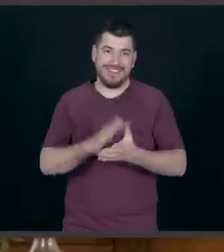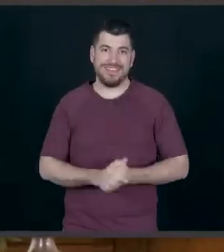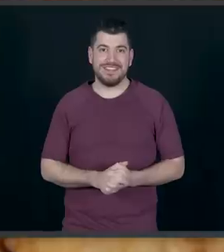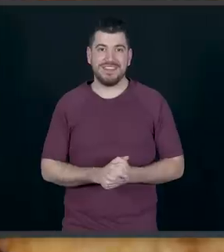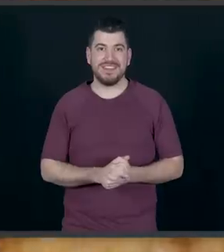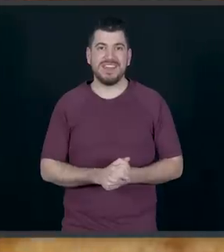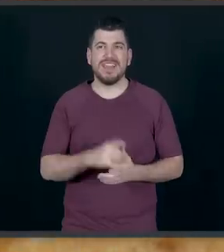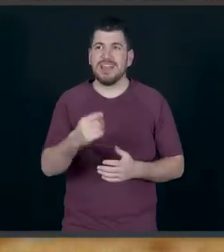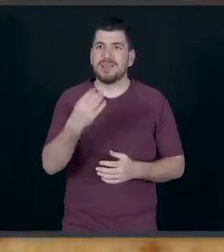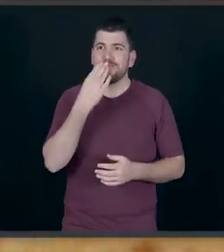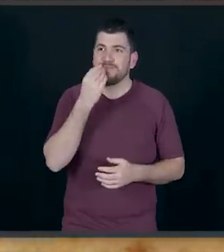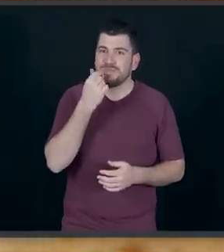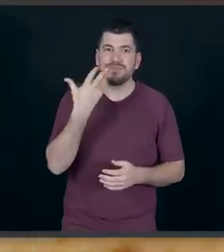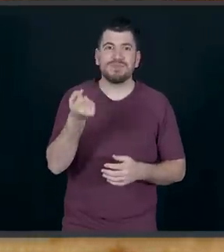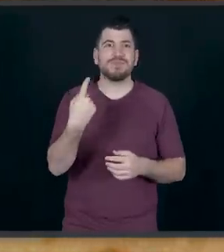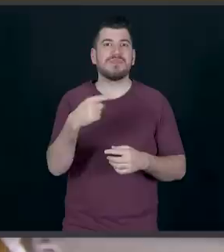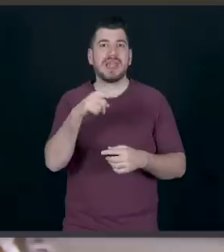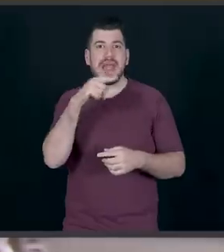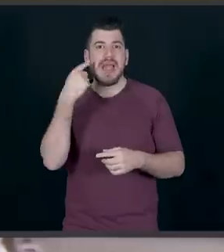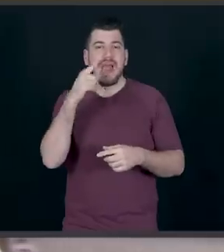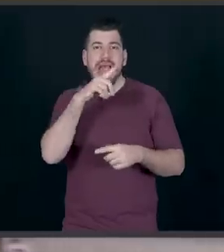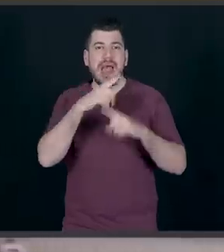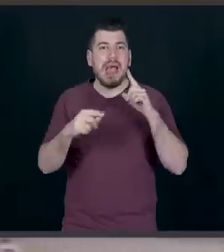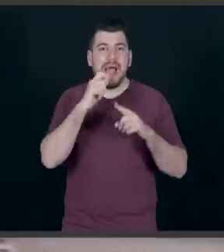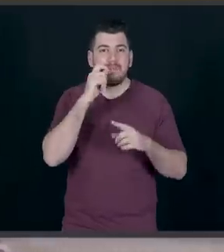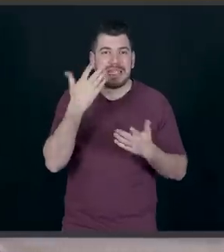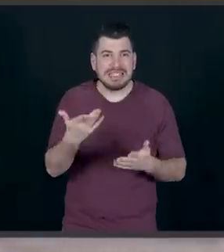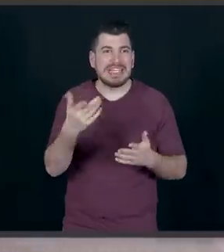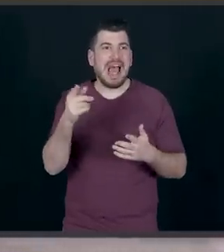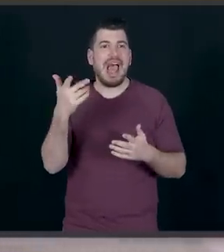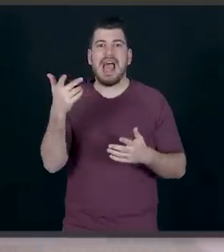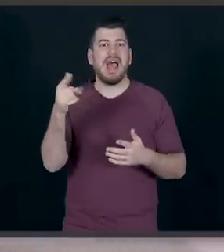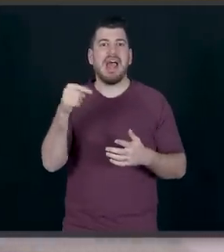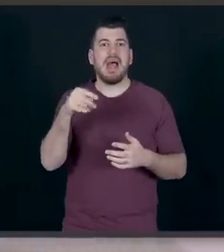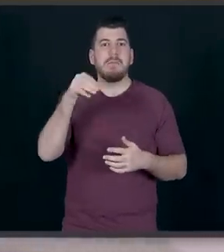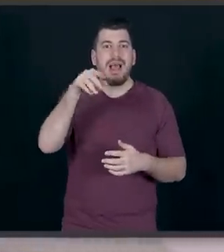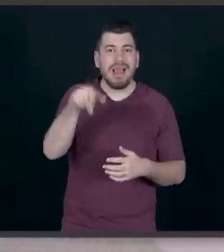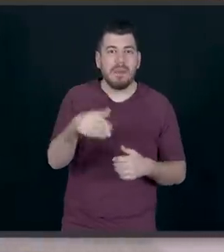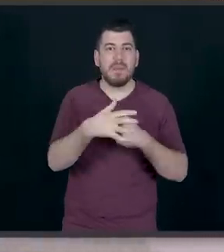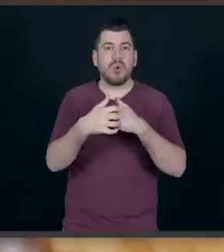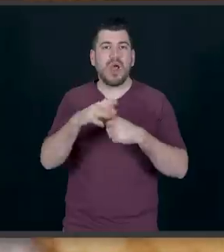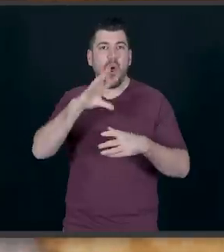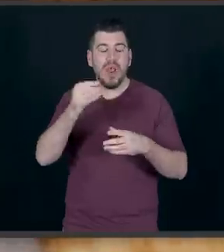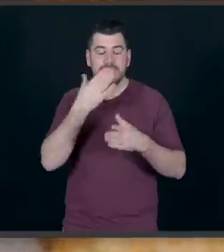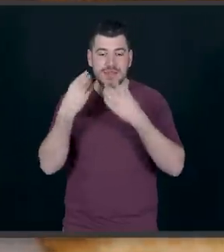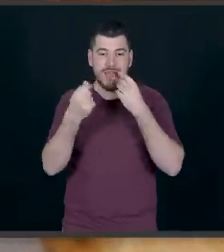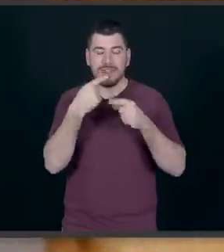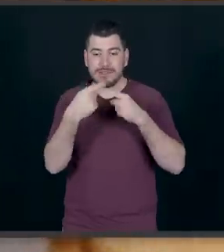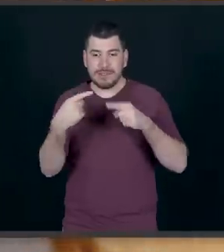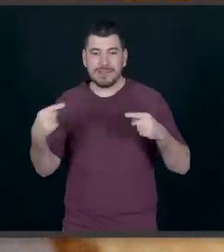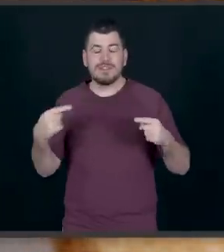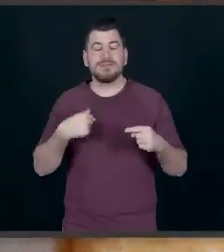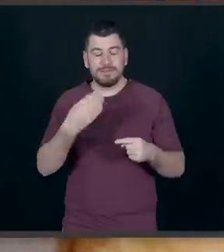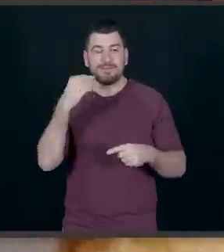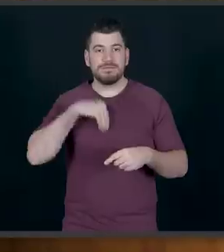Καταλαβαίνεις τη μαστίχα, καταλαβαίνεις το μαχλέπι, καταλαβαίνεις το πορτοκάλι, καταλαβαίνεις τα πάντα. Είναι γευστικότατο.